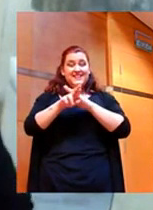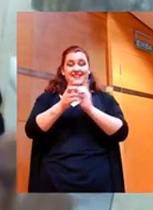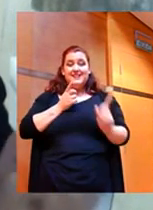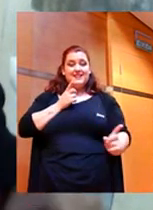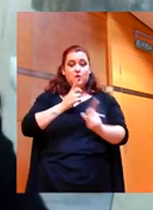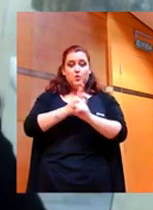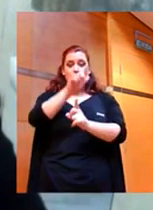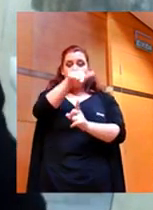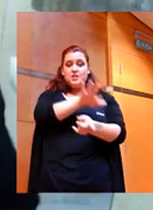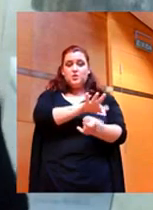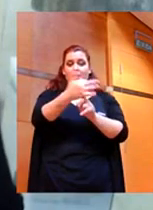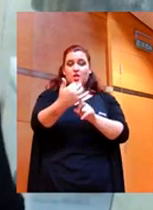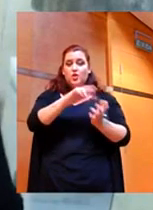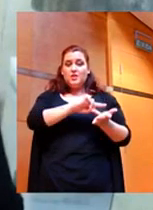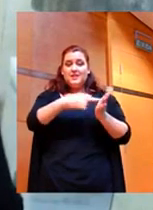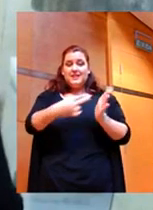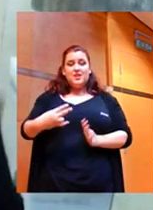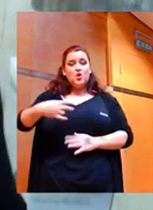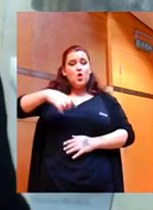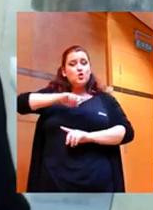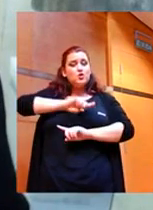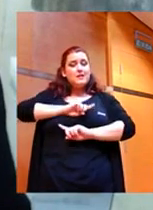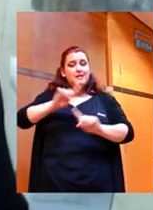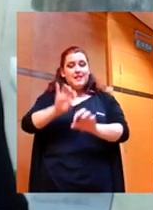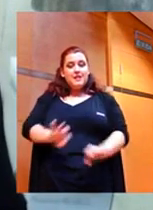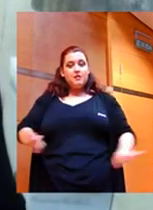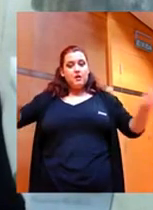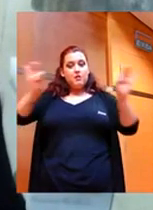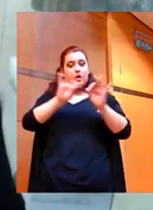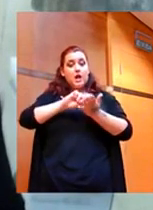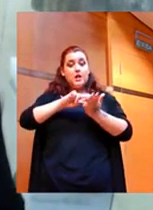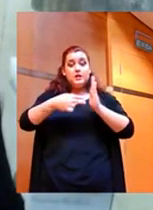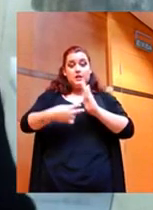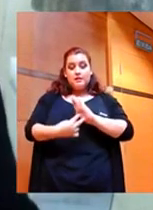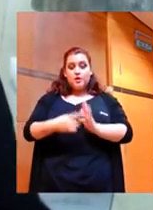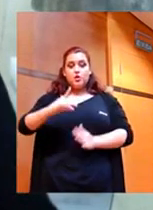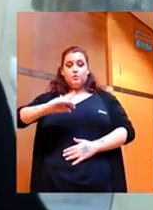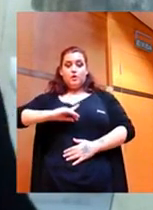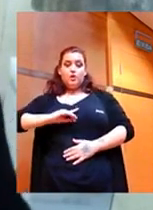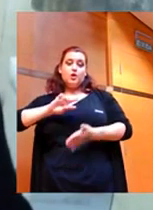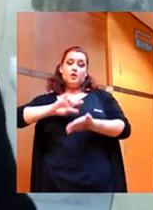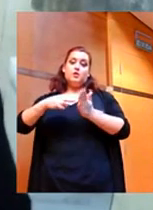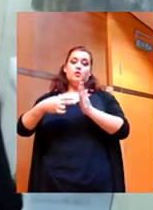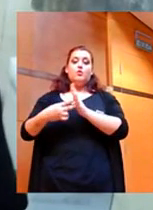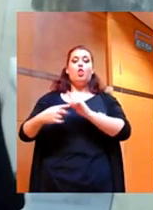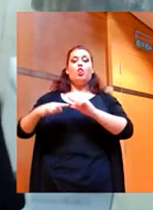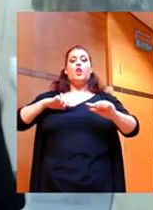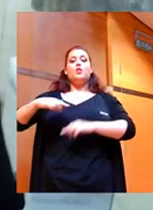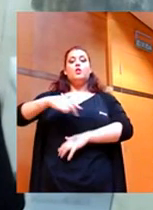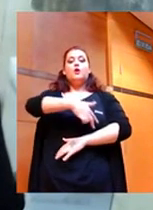d'aquestes tècniques, ni tan sols els tècnics de la Diputació, ni els de les direccions generals i servicis